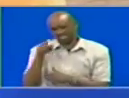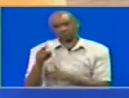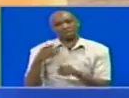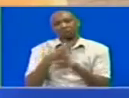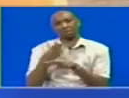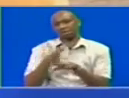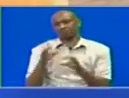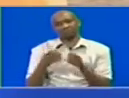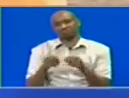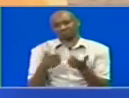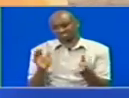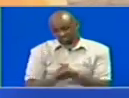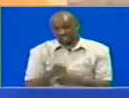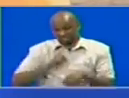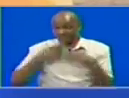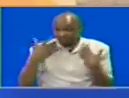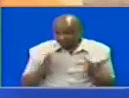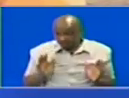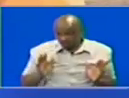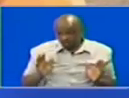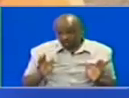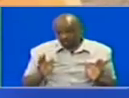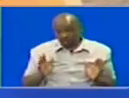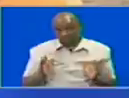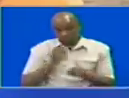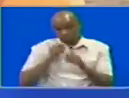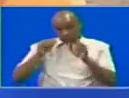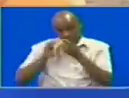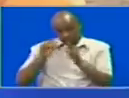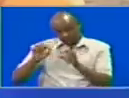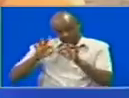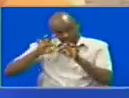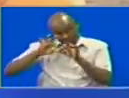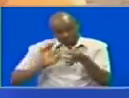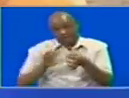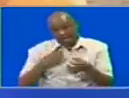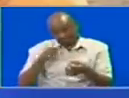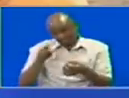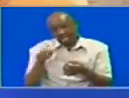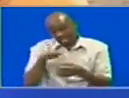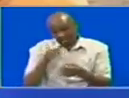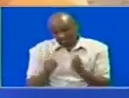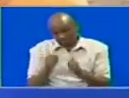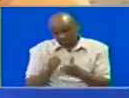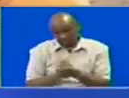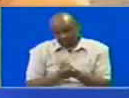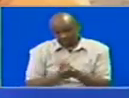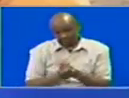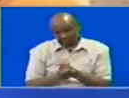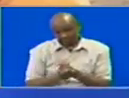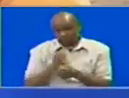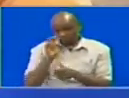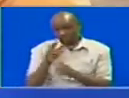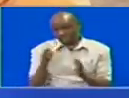imeharibika. Kisha maliza namna hiyo, utakata kapisika moja, ukitaka kuitumia